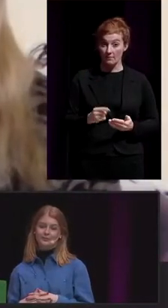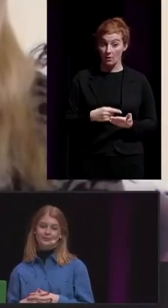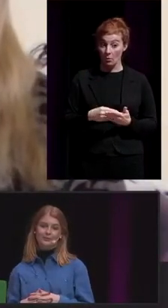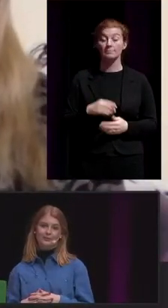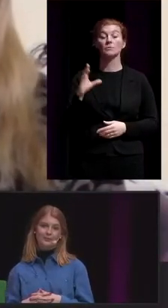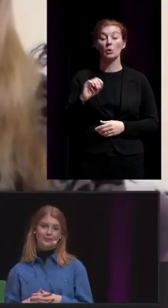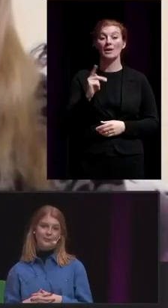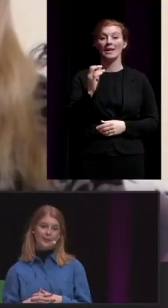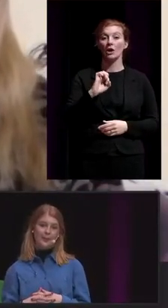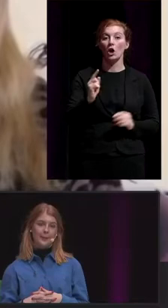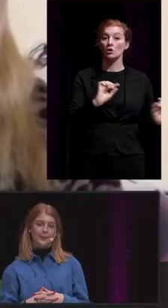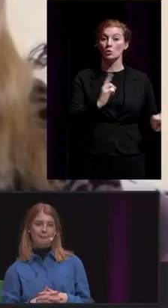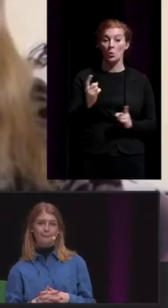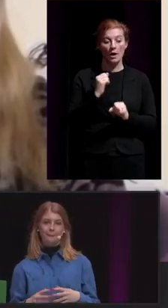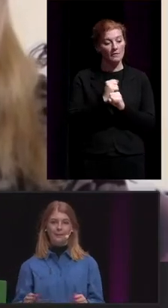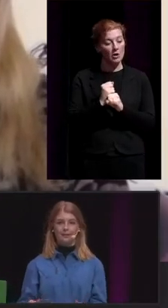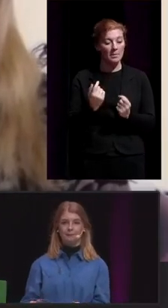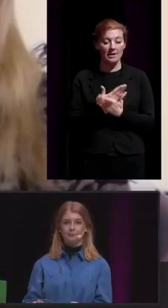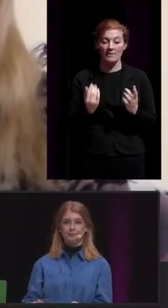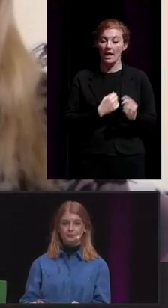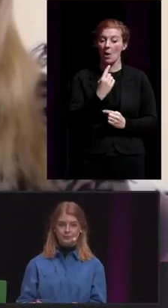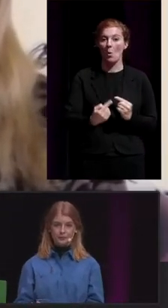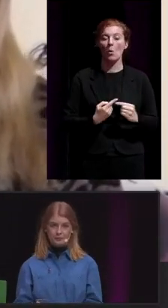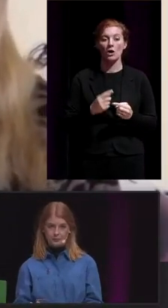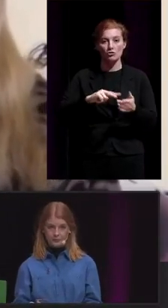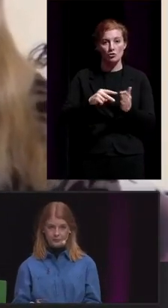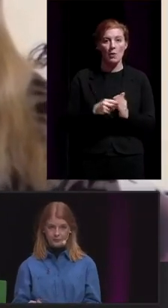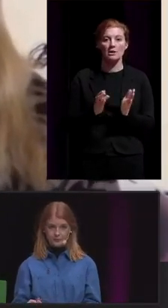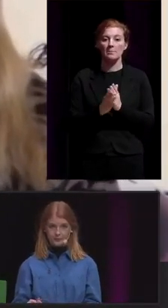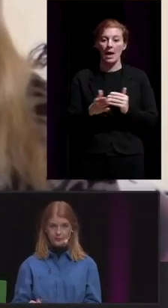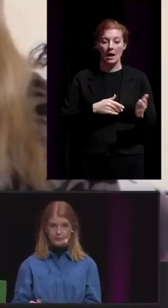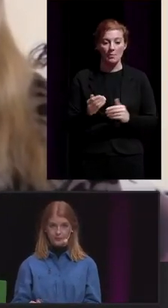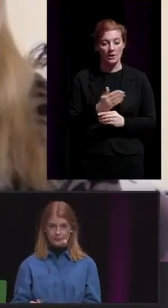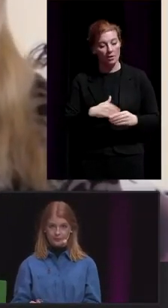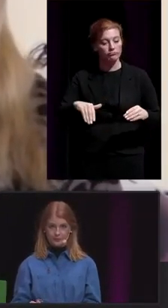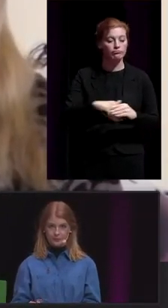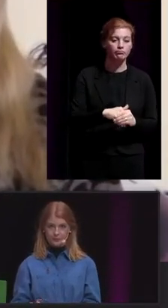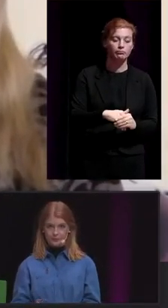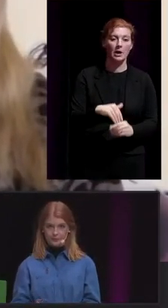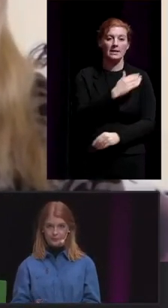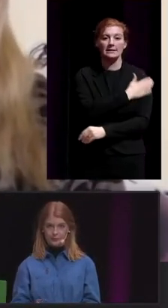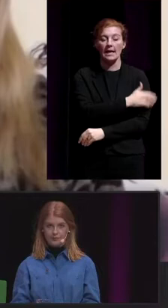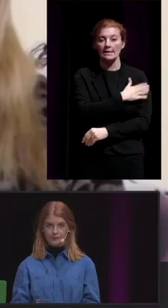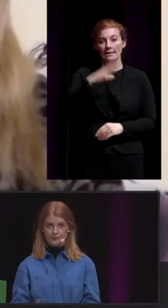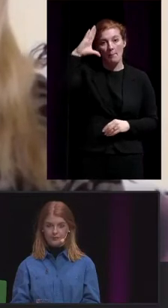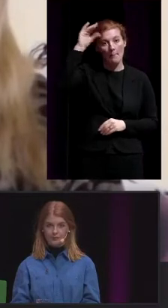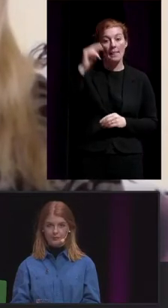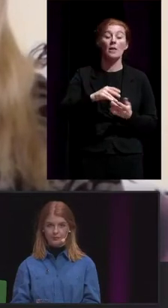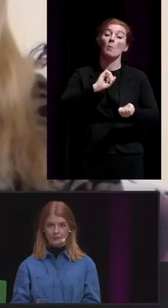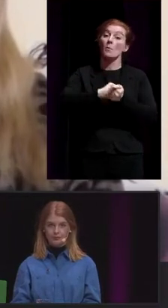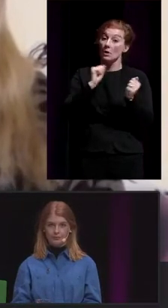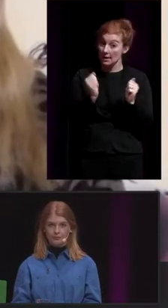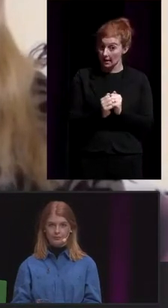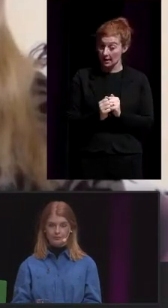så har vi under flera år nu jobbat systematiskt med det arbetet där vi involverar såväl tjänstemän och politiken. Och jag representerar ju politiken